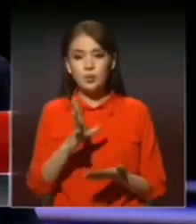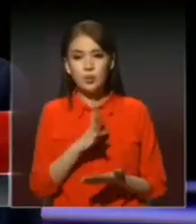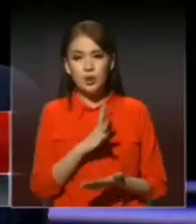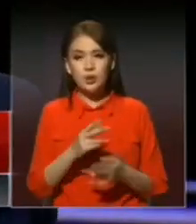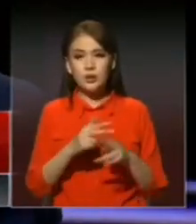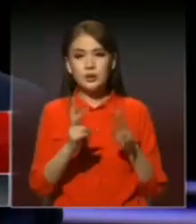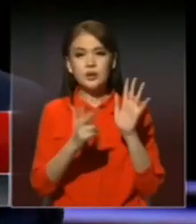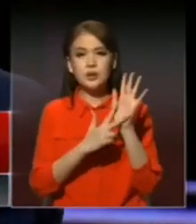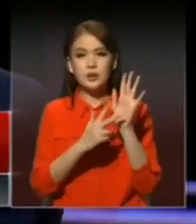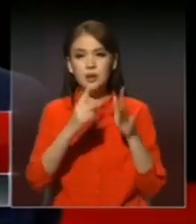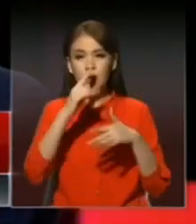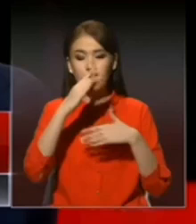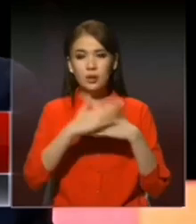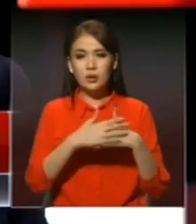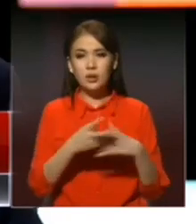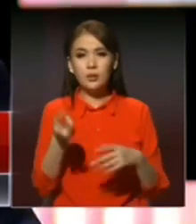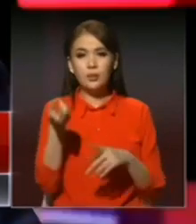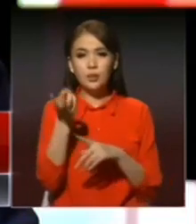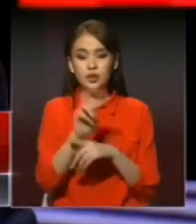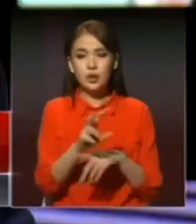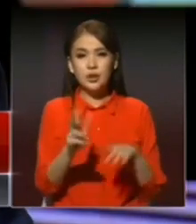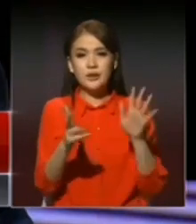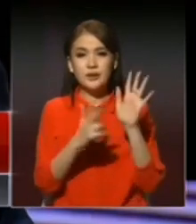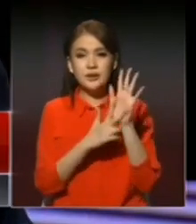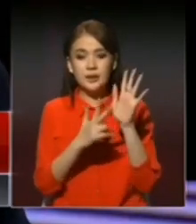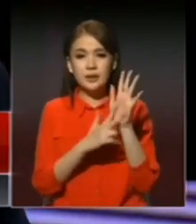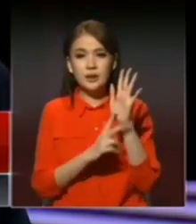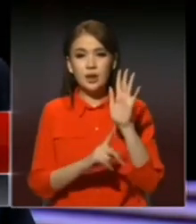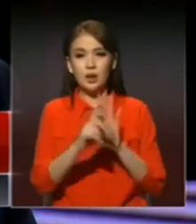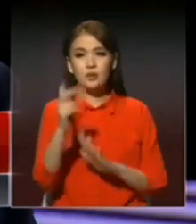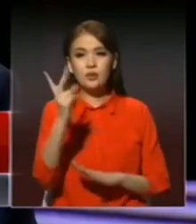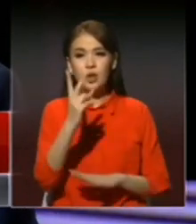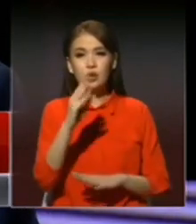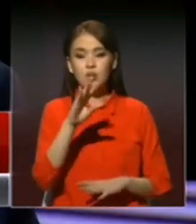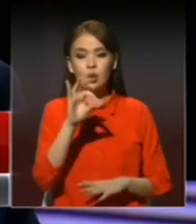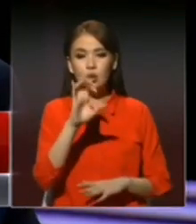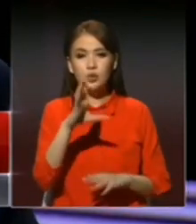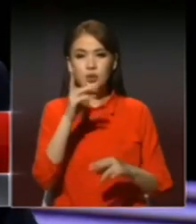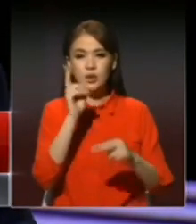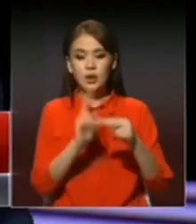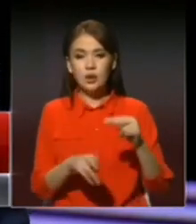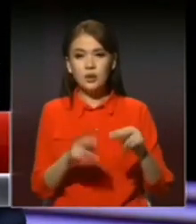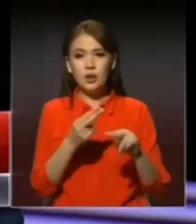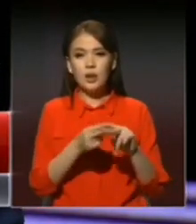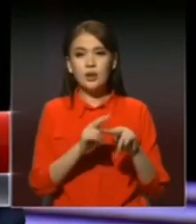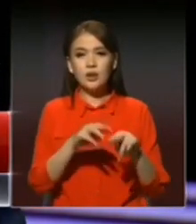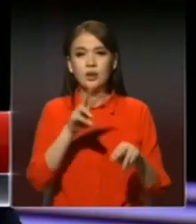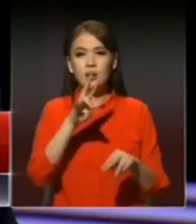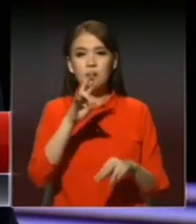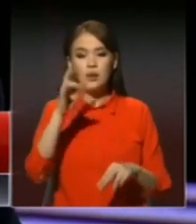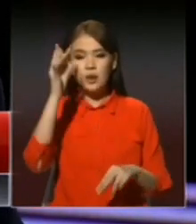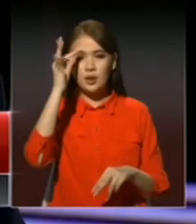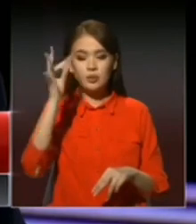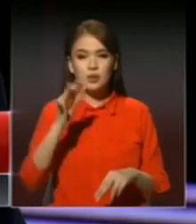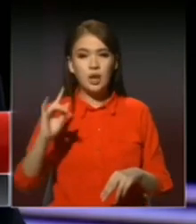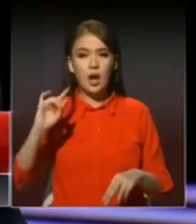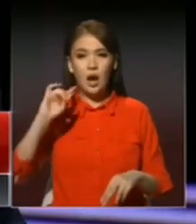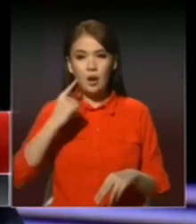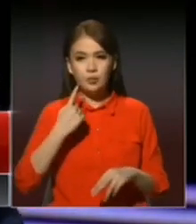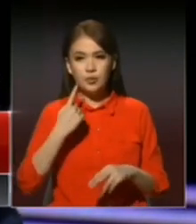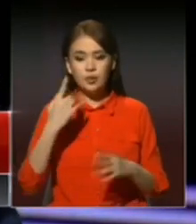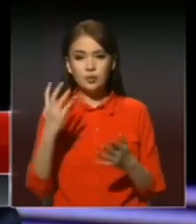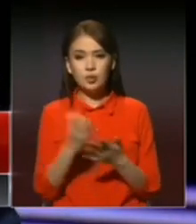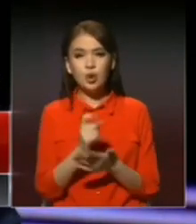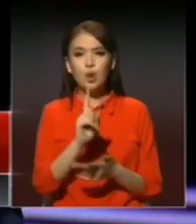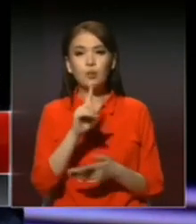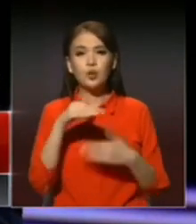сағат 8-ге таман барыпты. Сөйтсе барса 8-дің кезінде екінші тост бітіп жатыр екен. Сол жердегі жергілікті немістер ренжіп қалыпты ол кісіге. Сіз